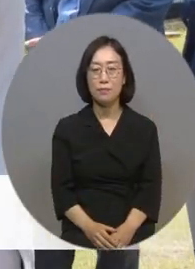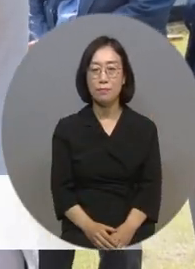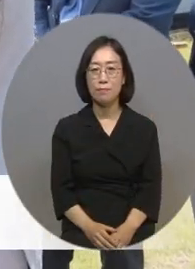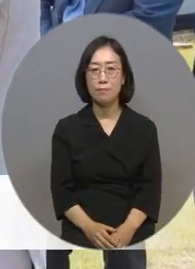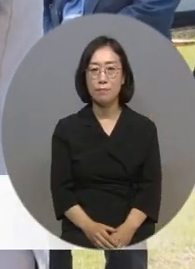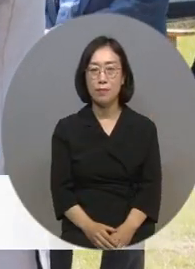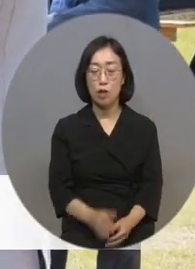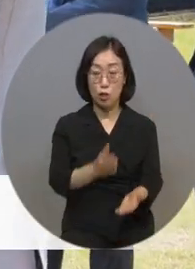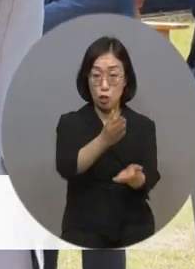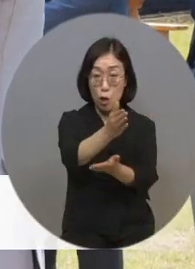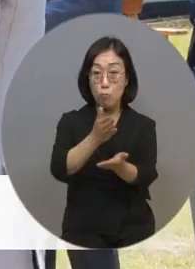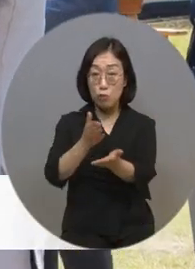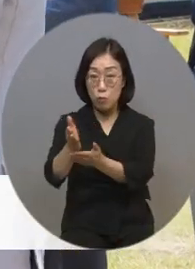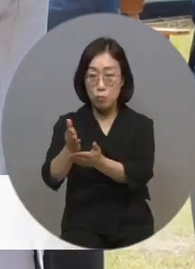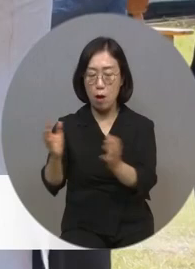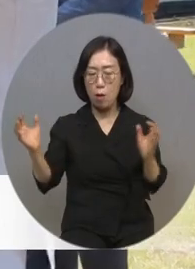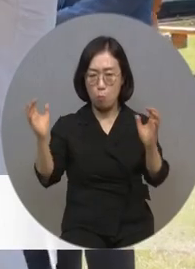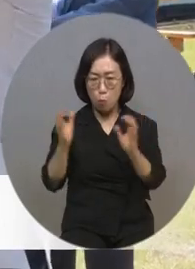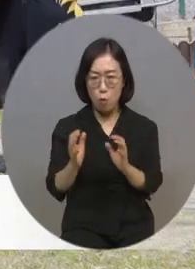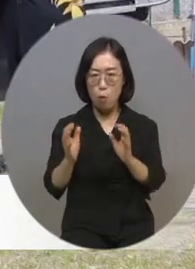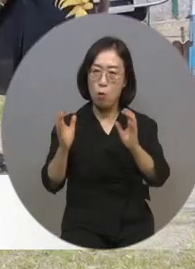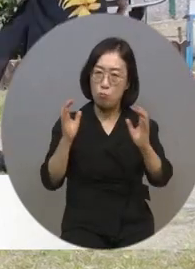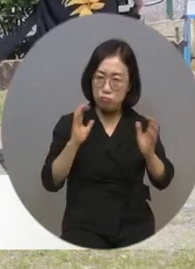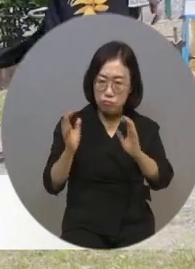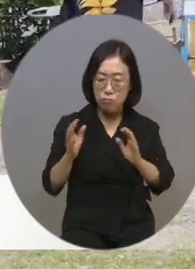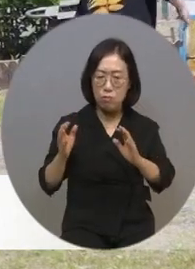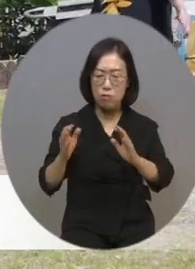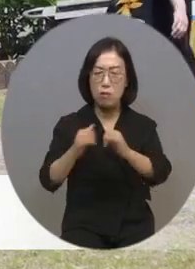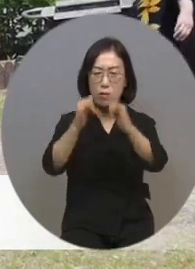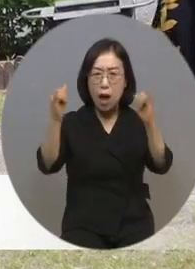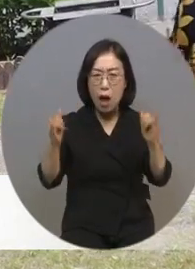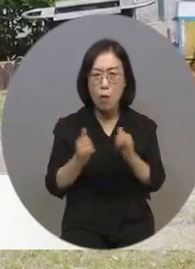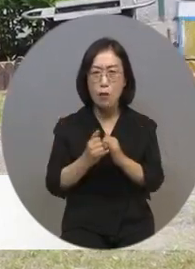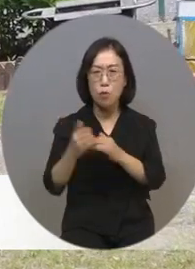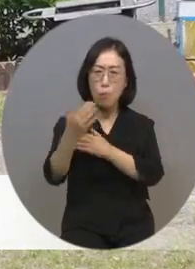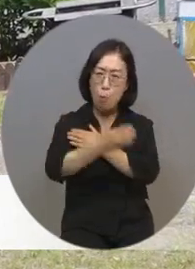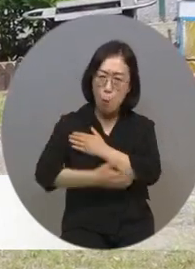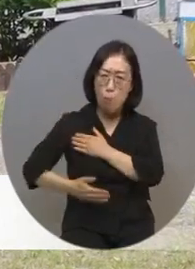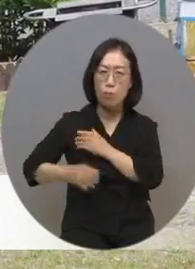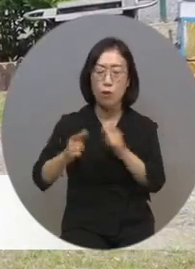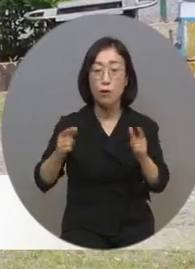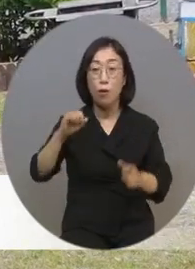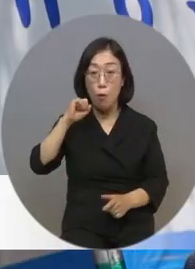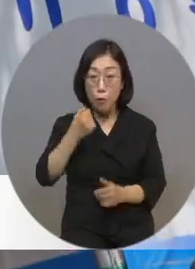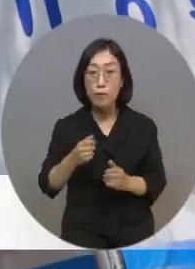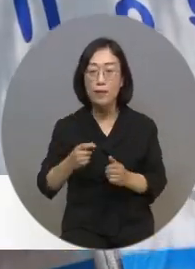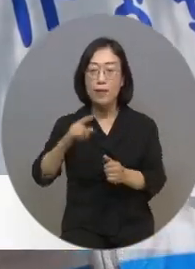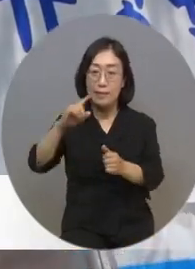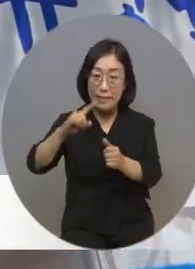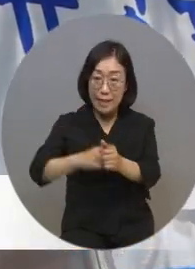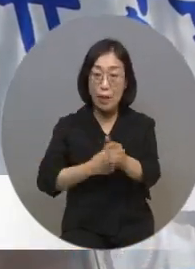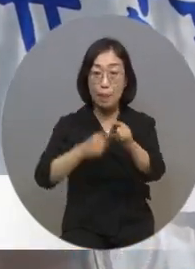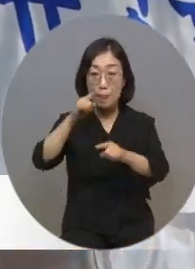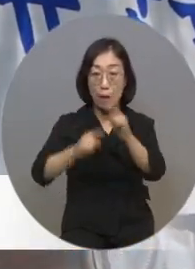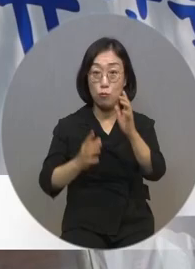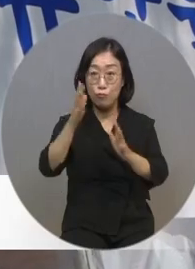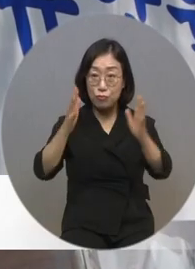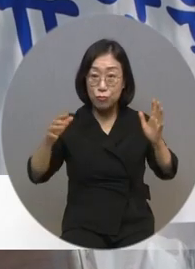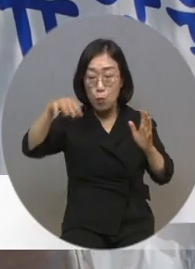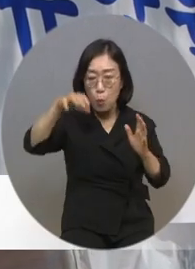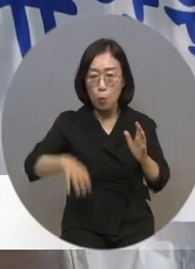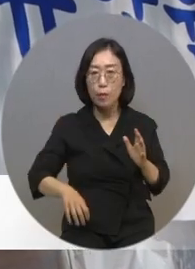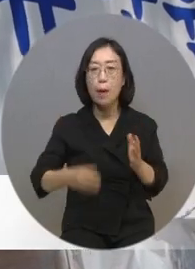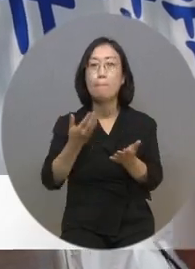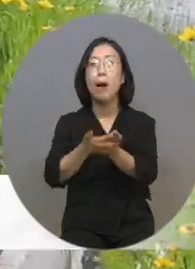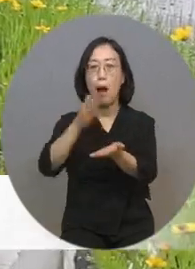각 분야 전문가들이 협심하여 사회적 약자들의 건강을 위한 자연환경을 선사하는 자연치유센터로